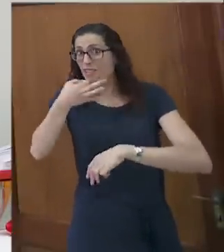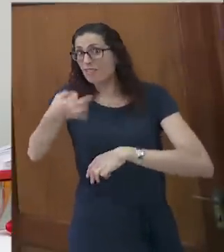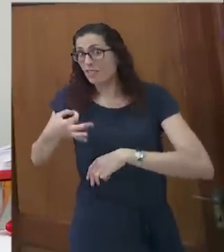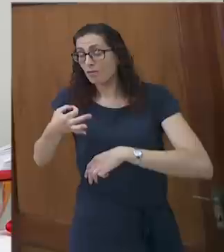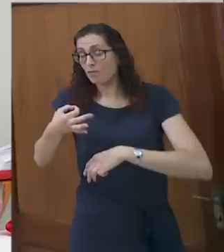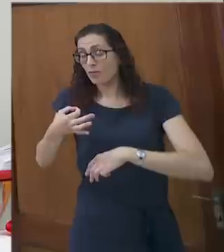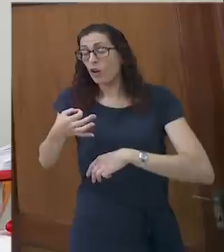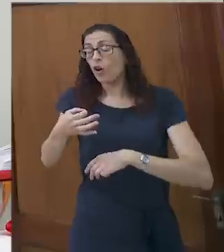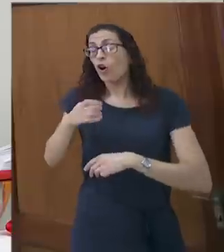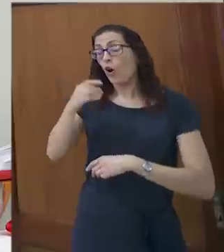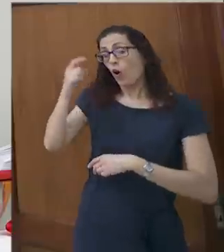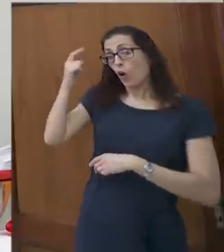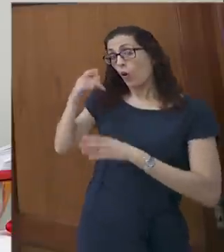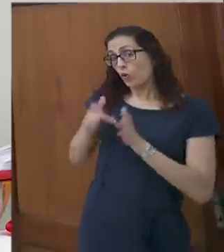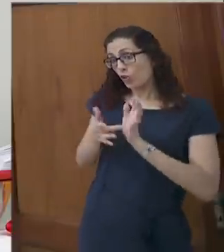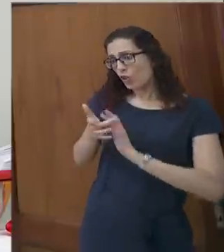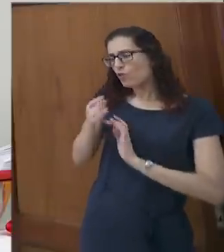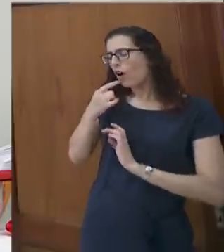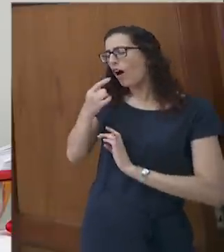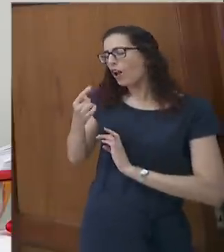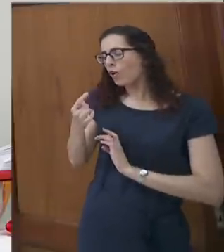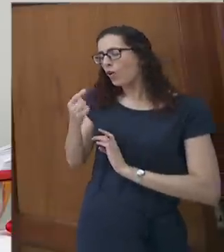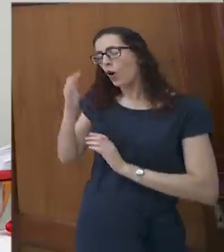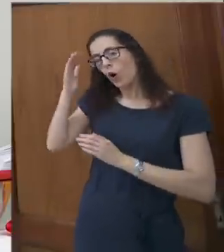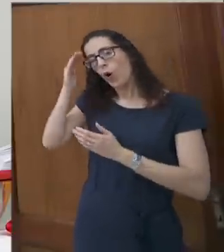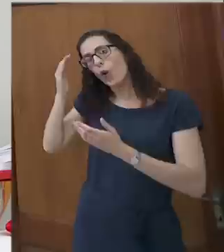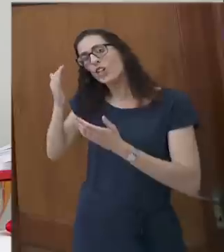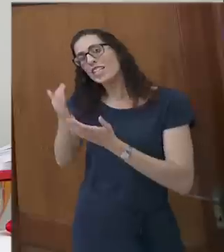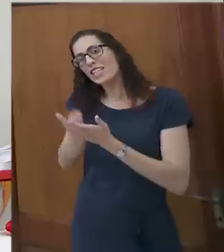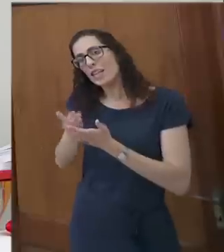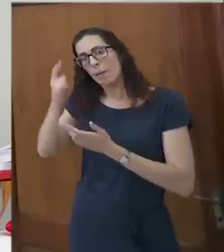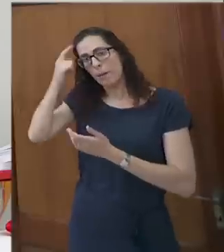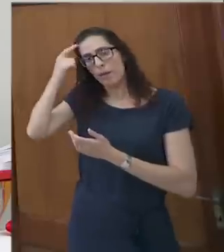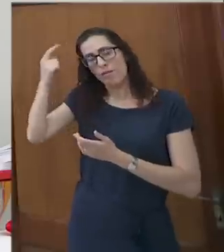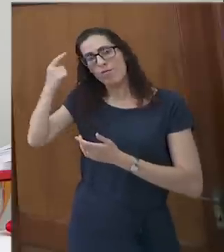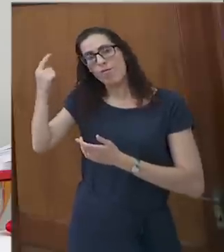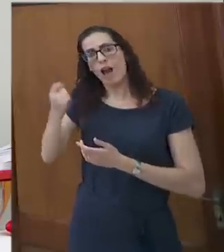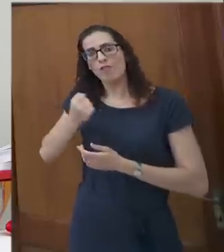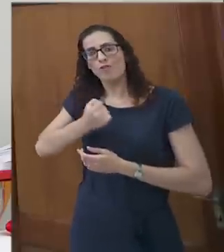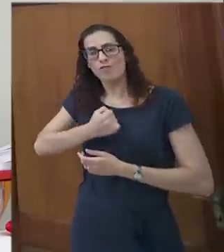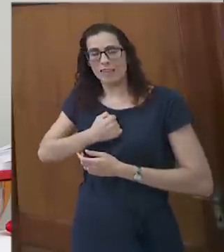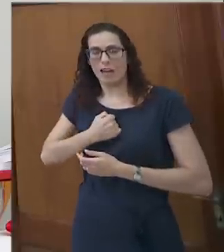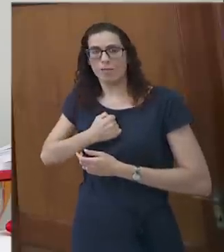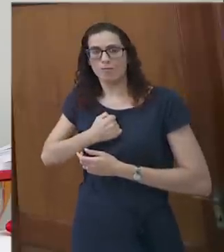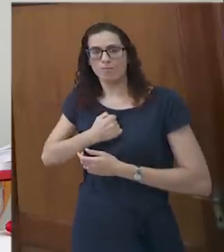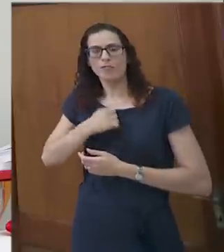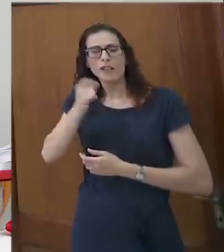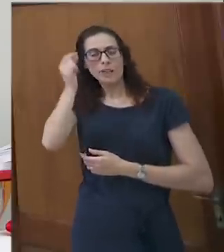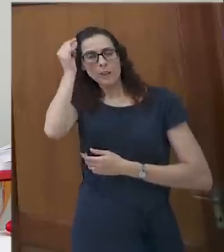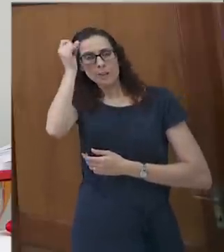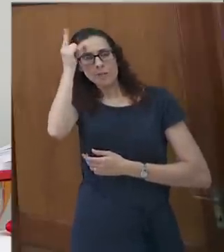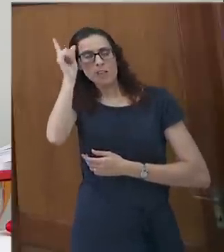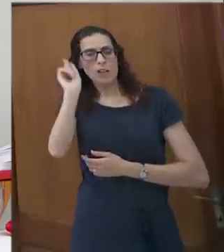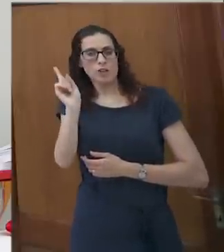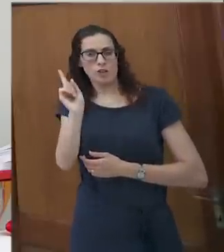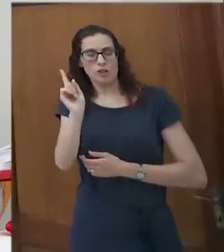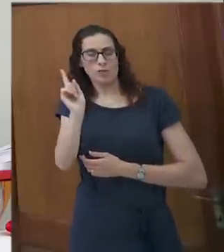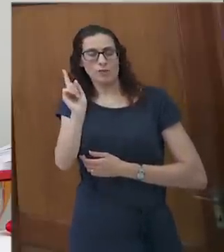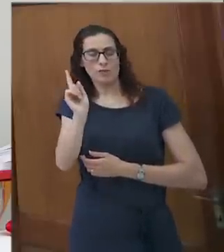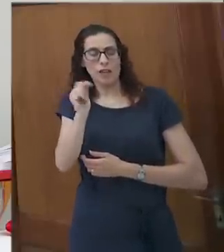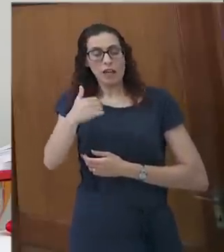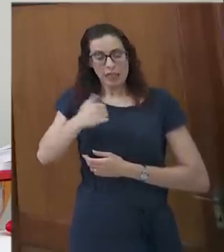U meta jgħidilna bħal ħrif ifisser li l-attitudni tagħna għandha tkun dejjem dik ta'